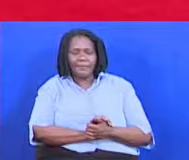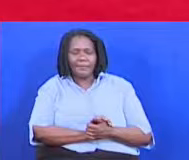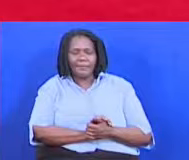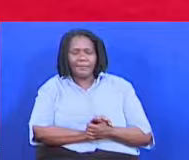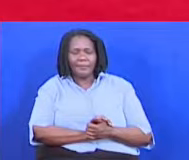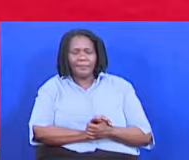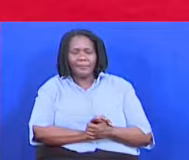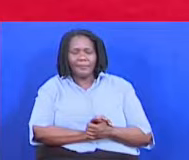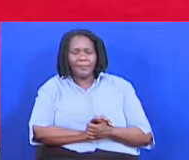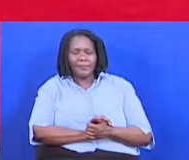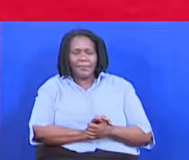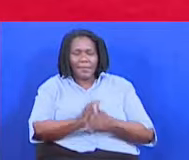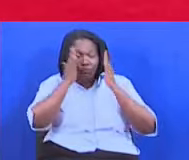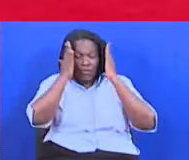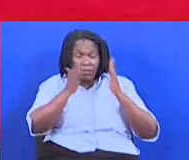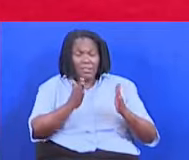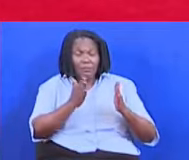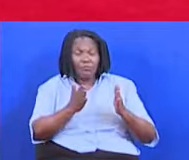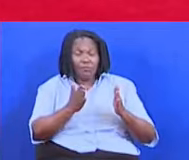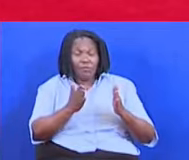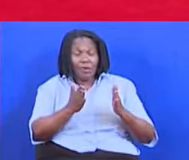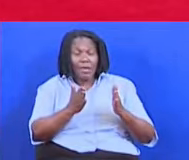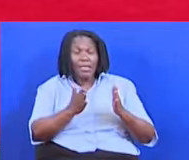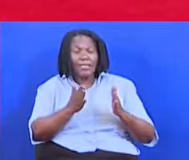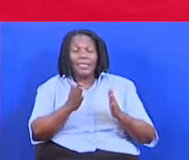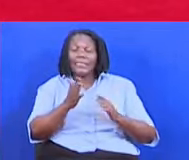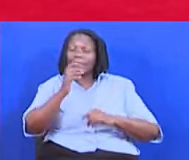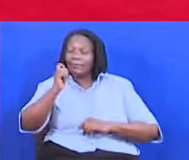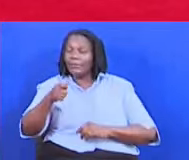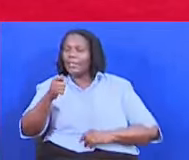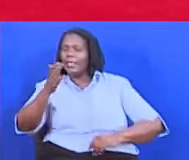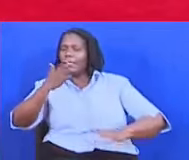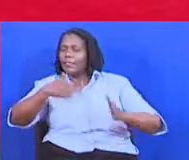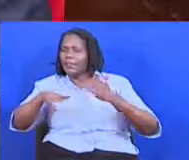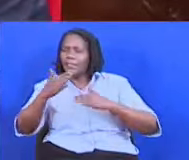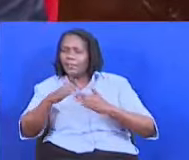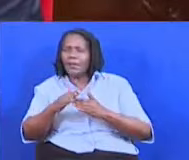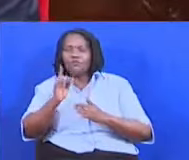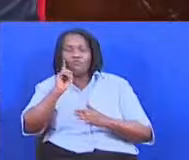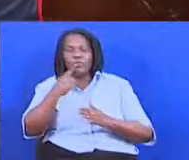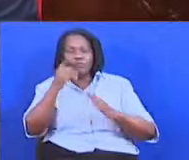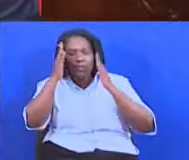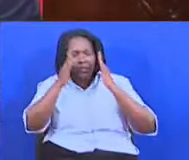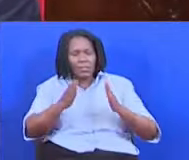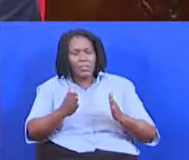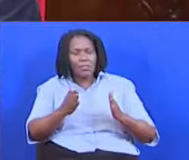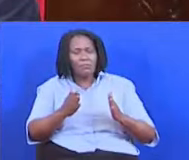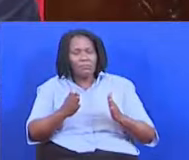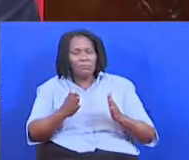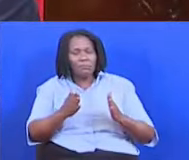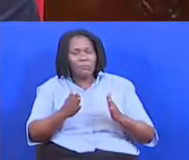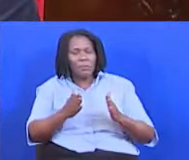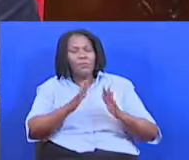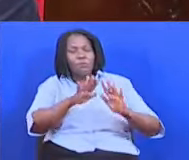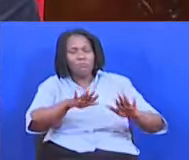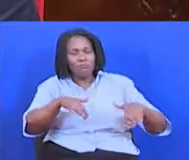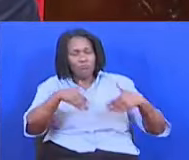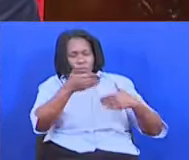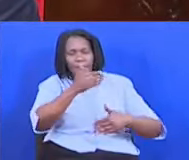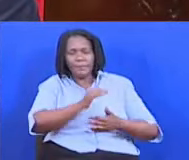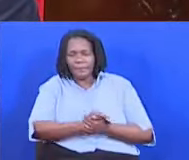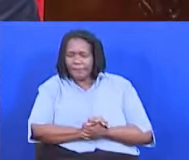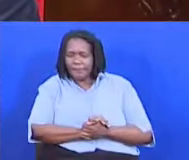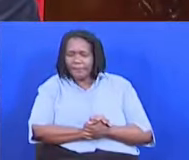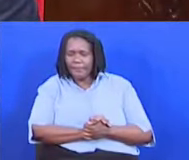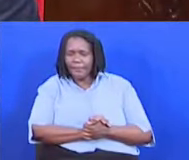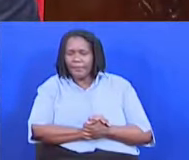ya mtaalamu mbomezi, mtaalamu wa kilimo na sayansi ya udongo, profesa, kama ifuatavyo. Mheshimiwa Spika, ni kweli